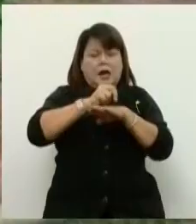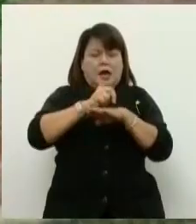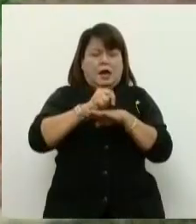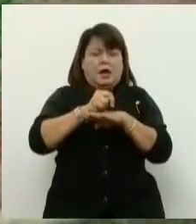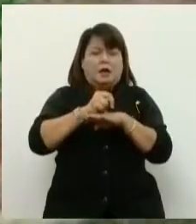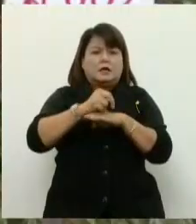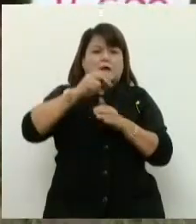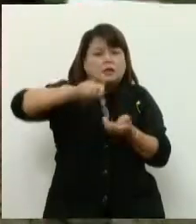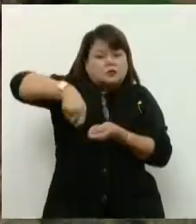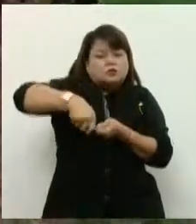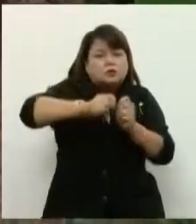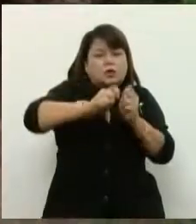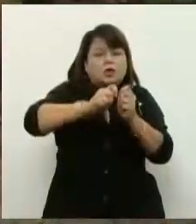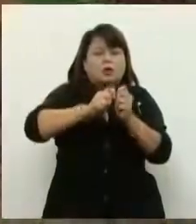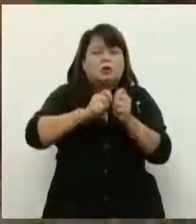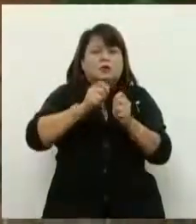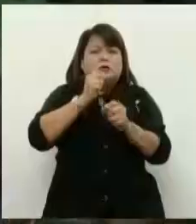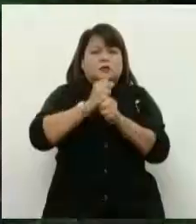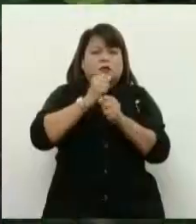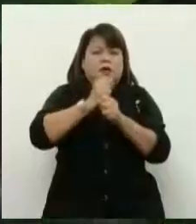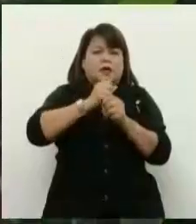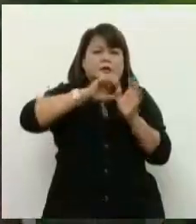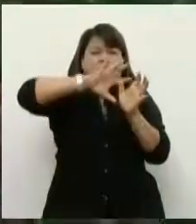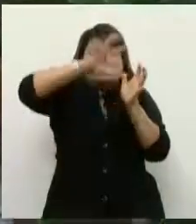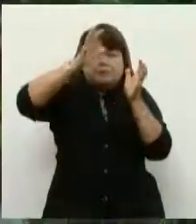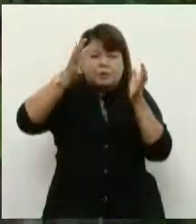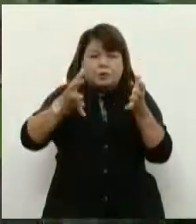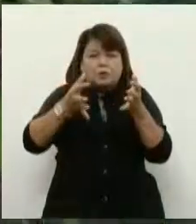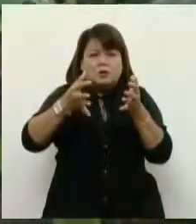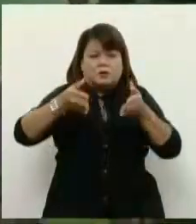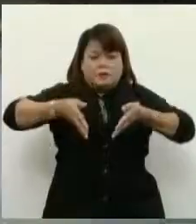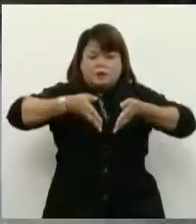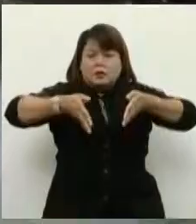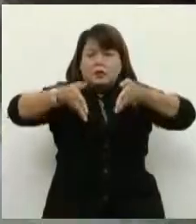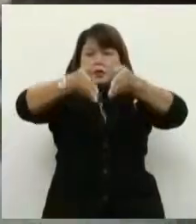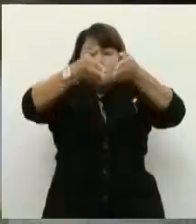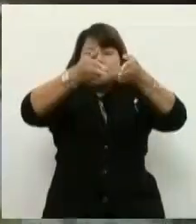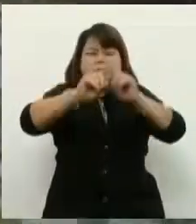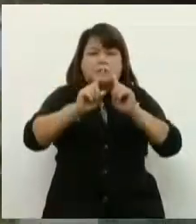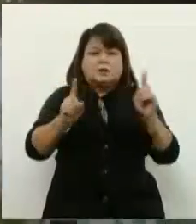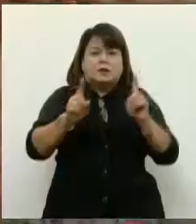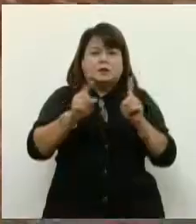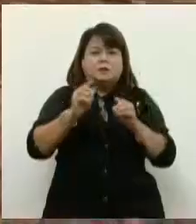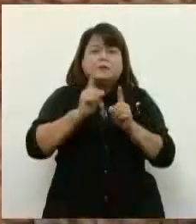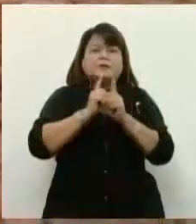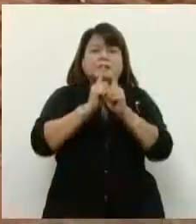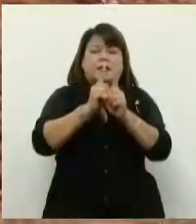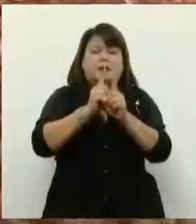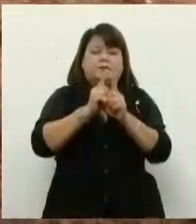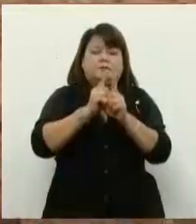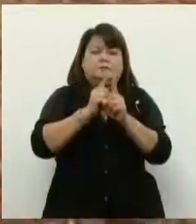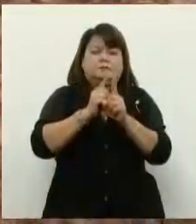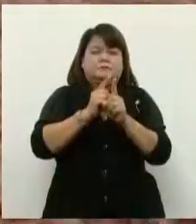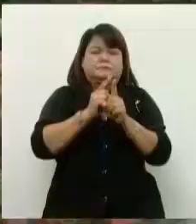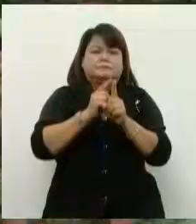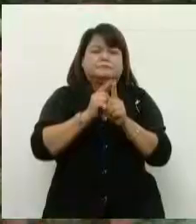หนองมีการปั้นโคกนะครับมีการขุดคลองไส้ไก่นะครับเพื่อให้เป็นไปตามทฤษฎีของโคกห